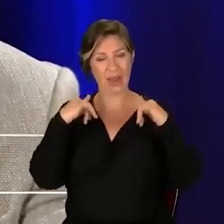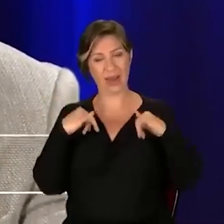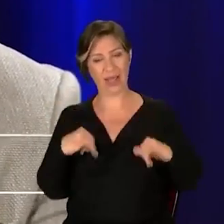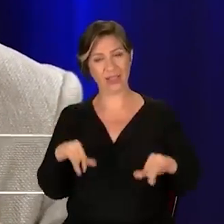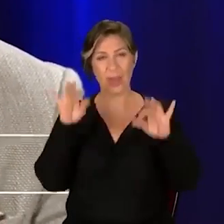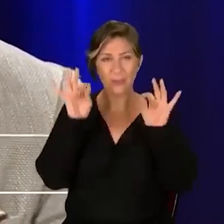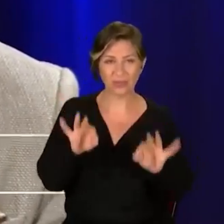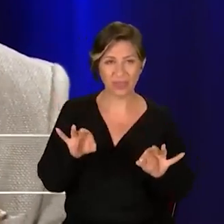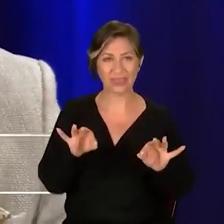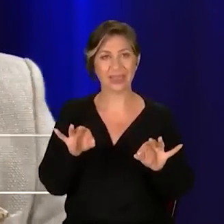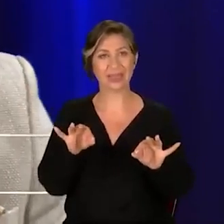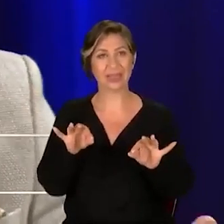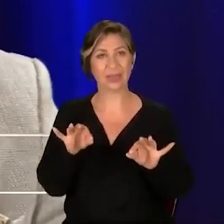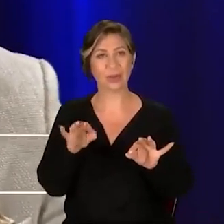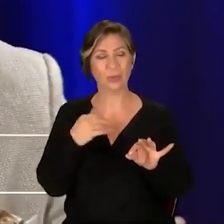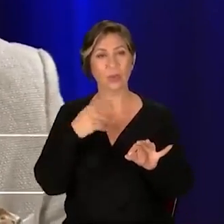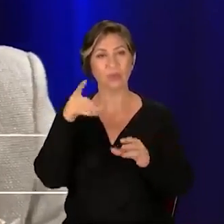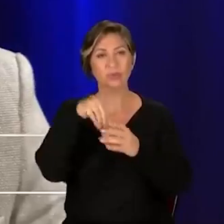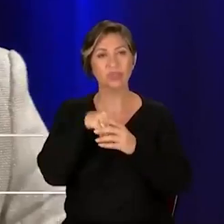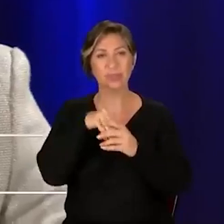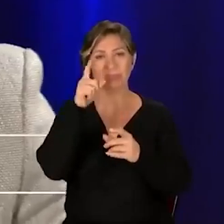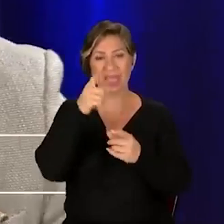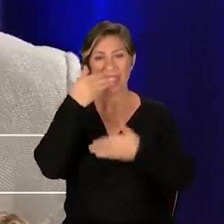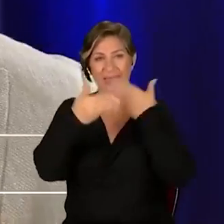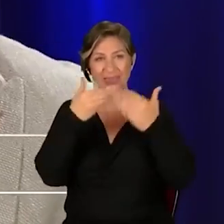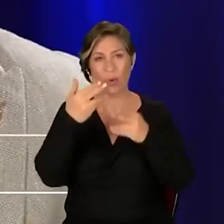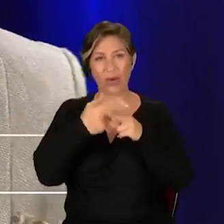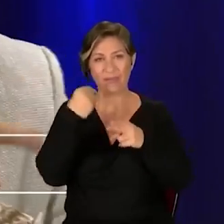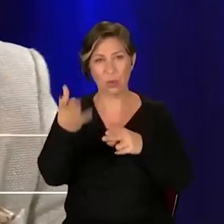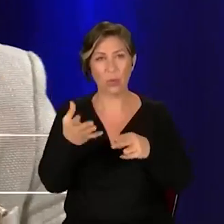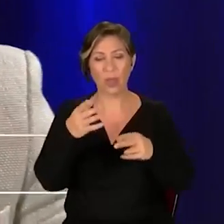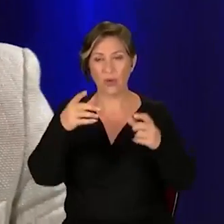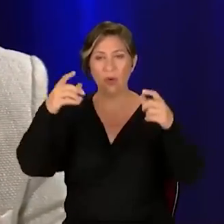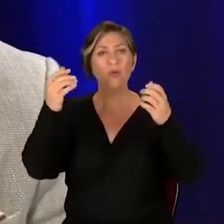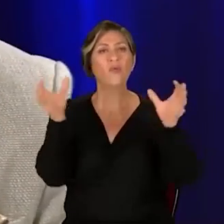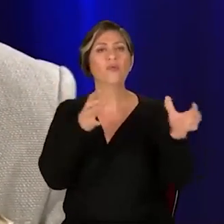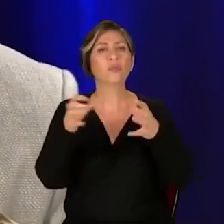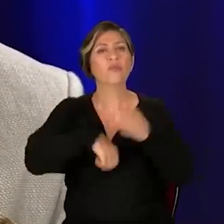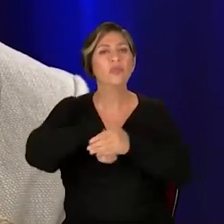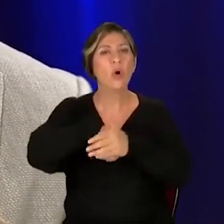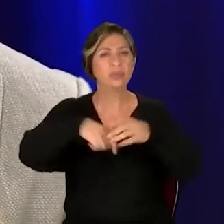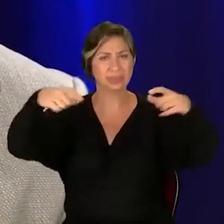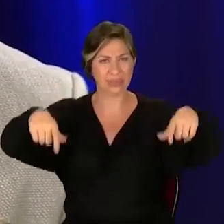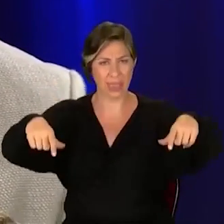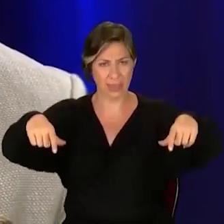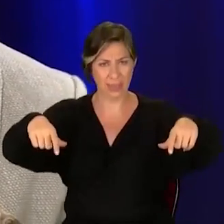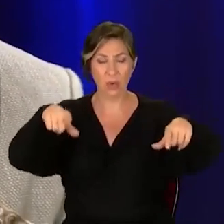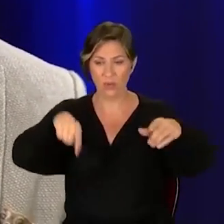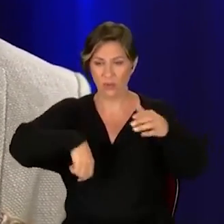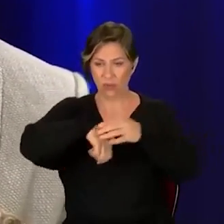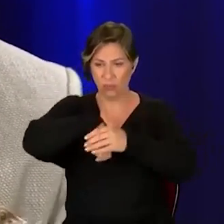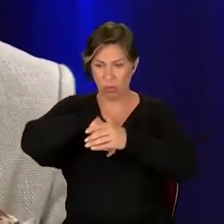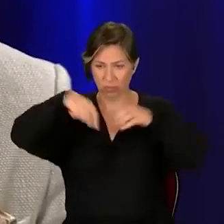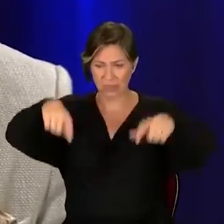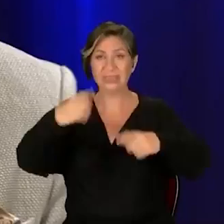rahatlamaya başladı. Şey, yani ben onun için mesela şöyle bir analoji yapıyorum. Bir futbol sahasını düşün. Futbol sahasında seyirciler